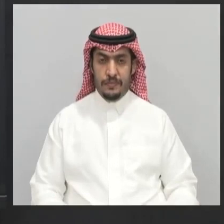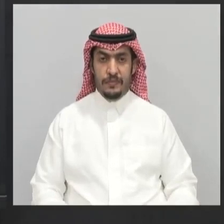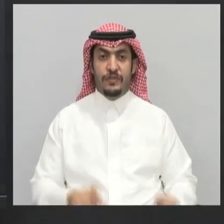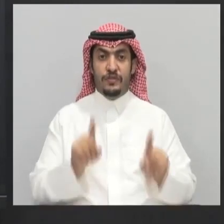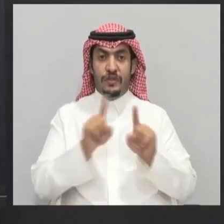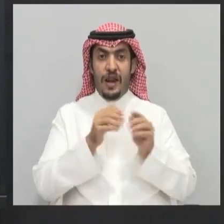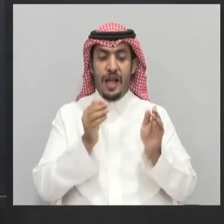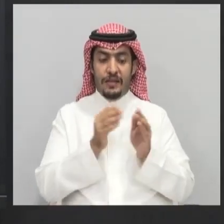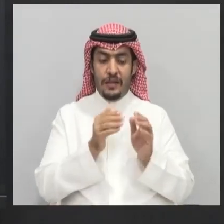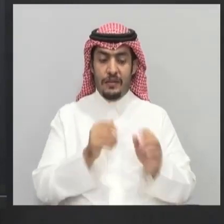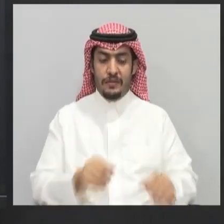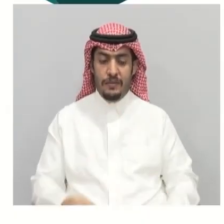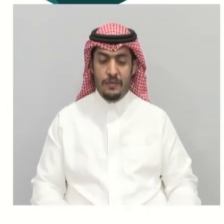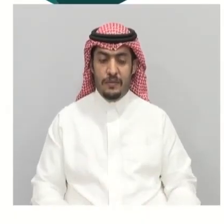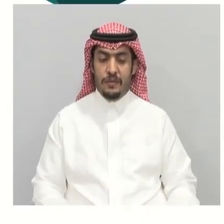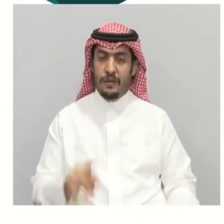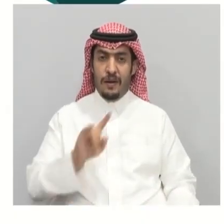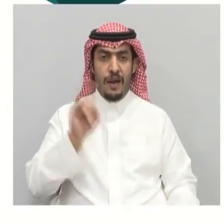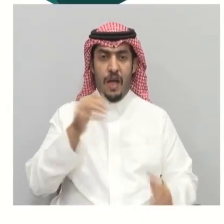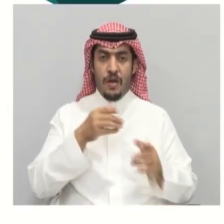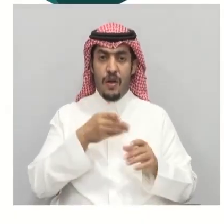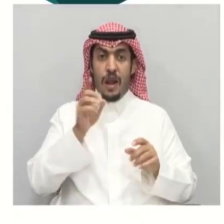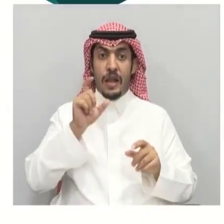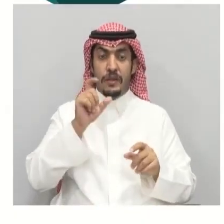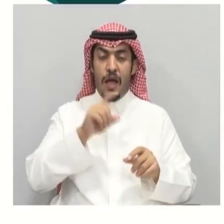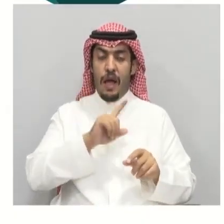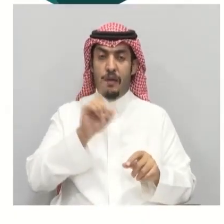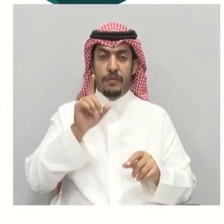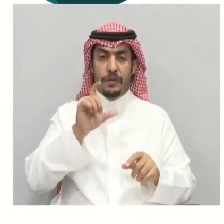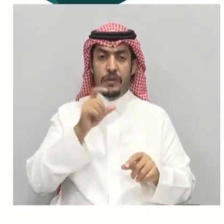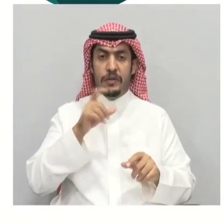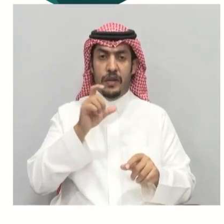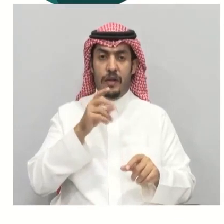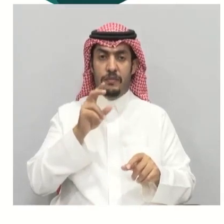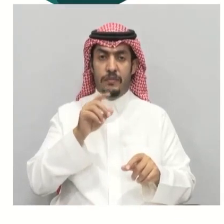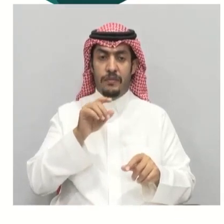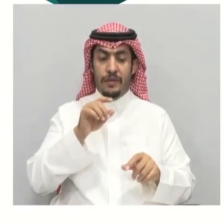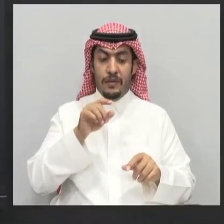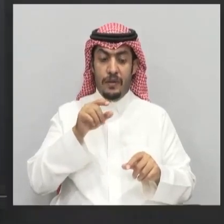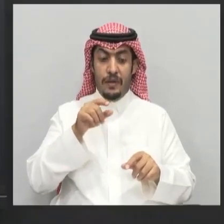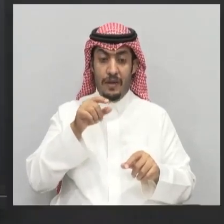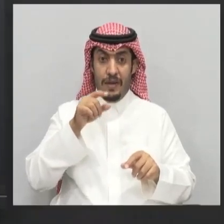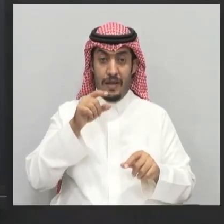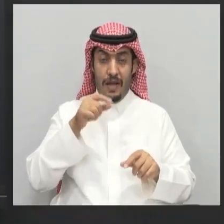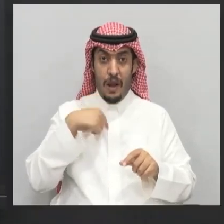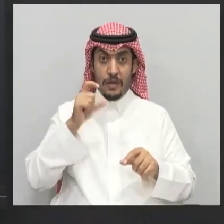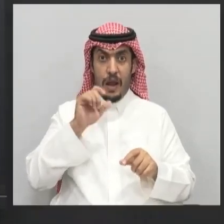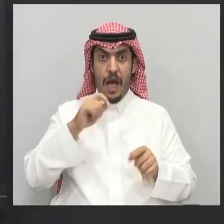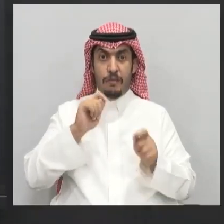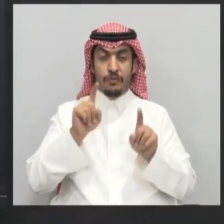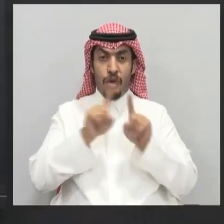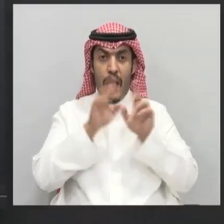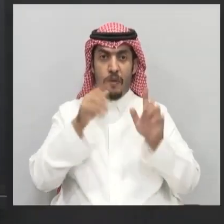الاصغر يا سلام لا يخرج من الاسلام لا يخرج من الاسلام انما هذا الفعل الذي